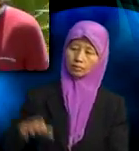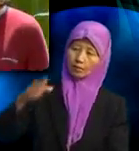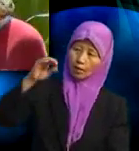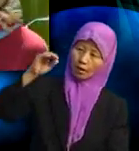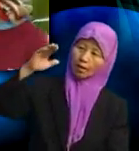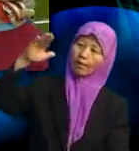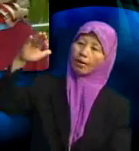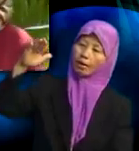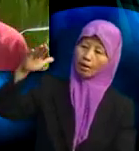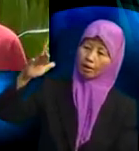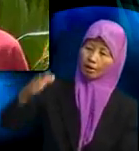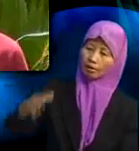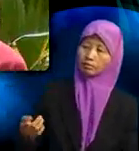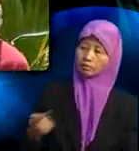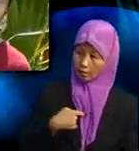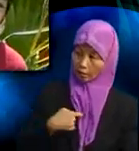Abang,